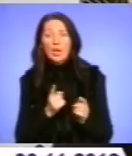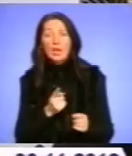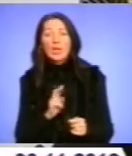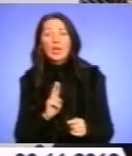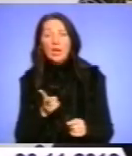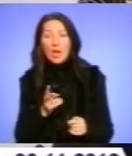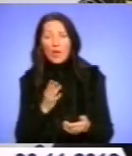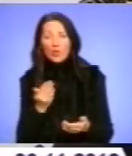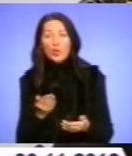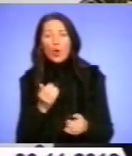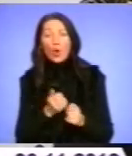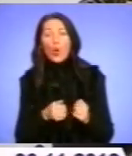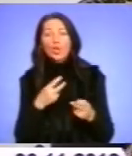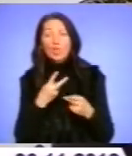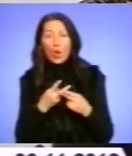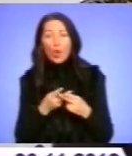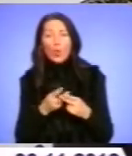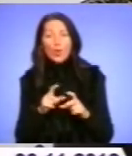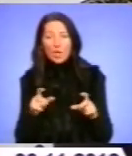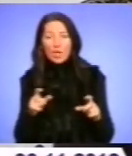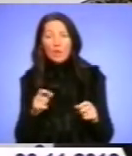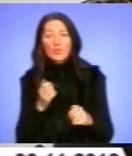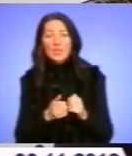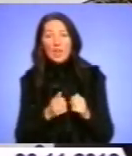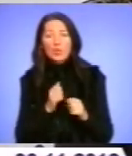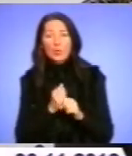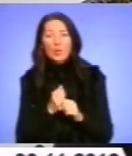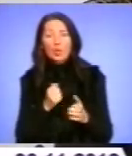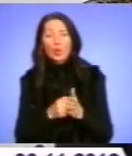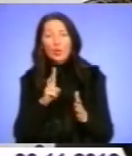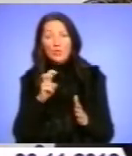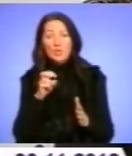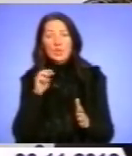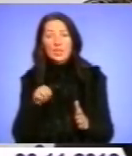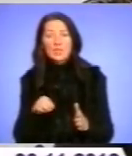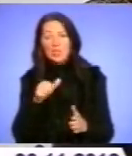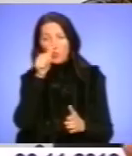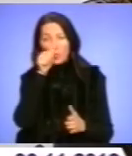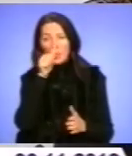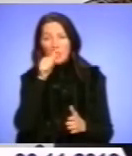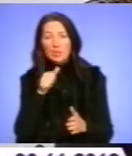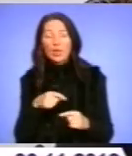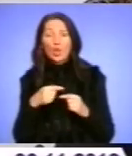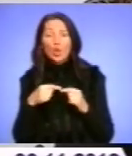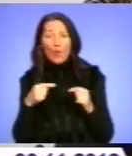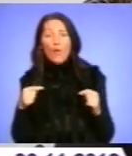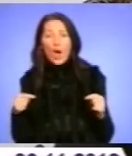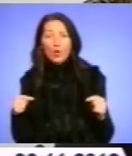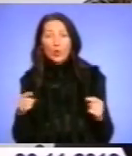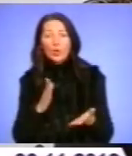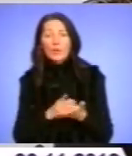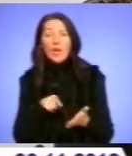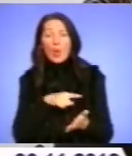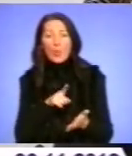але практично кожна колонія, я вам сказав, в середньому виробляє до 200 000 місяць товару. От, стоїть